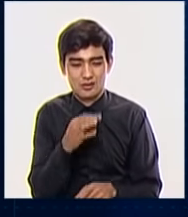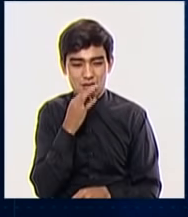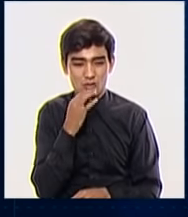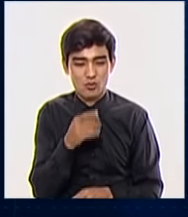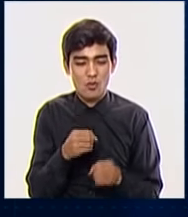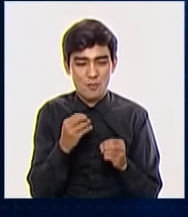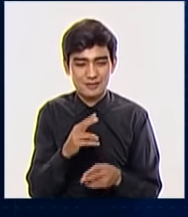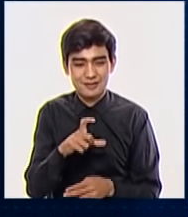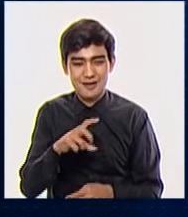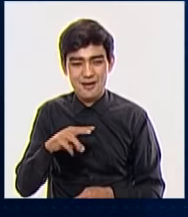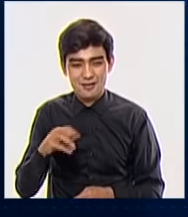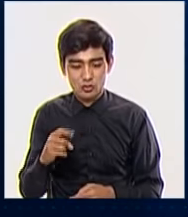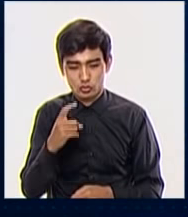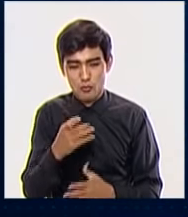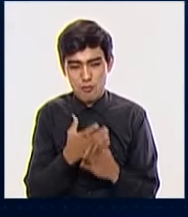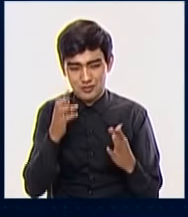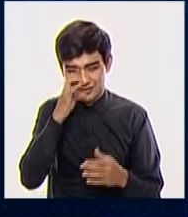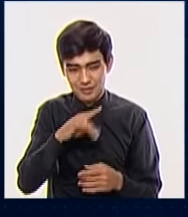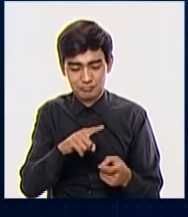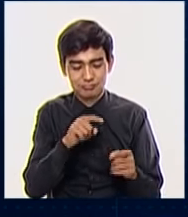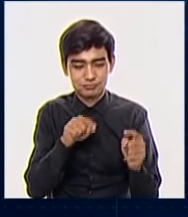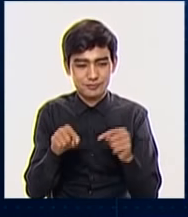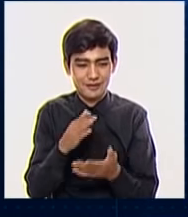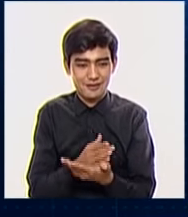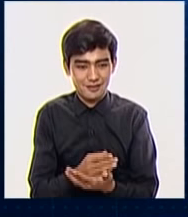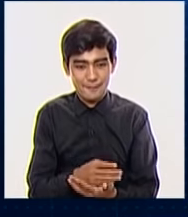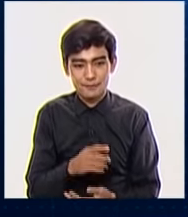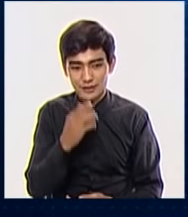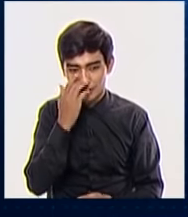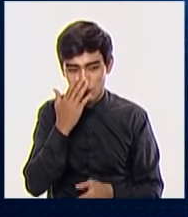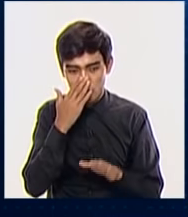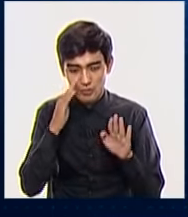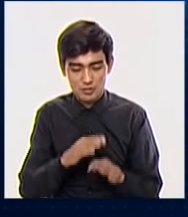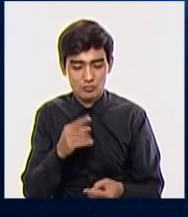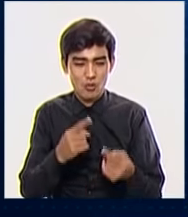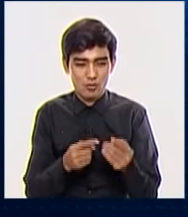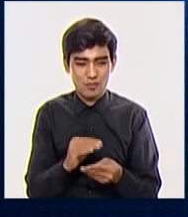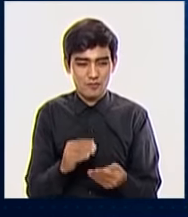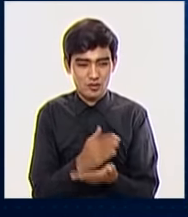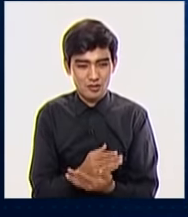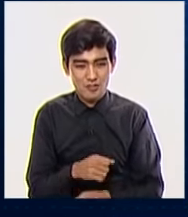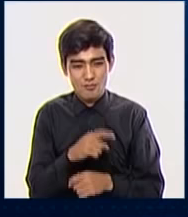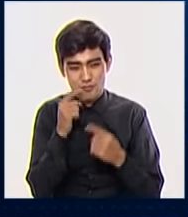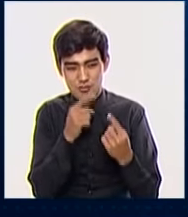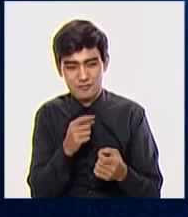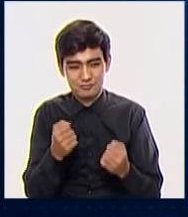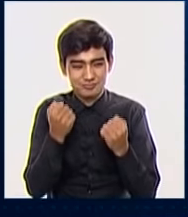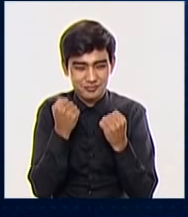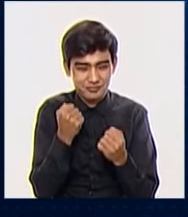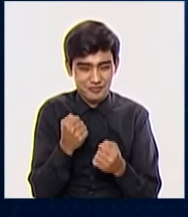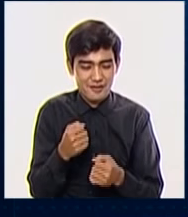Дельта зафиксирован почти в сотне стран. А в Японии не стихают споры вокруг Олимпийских игр. Противники Олимпиады